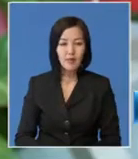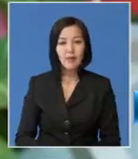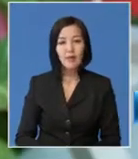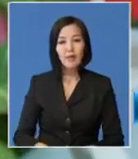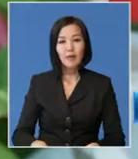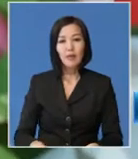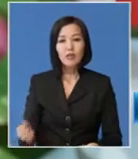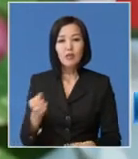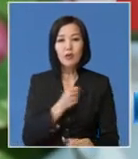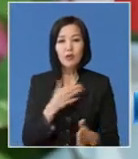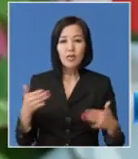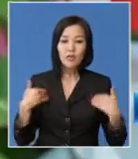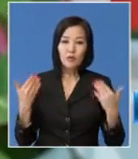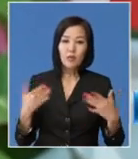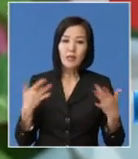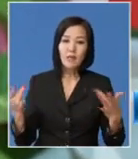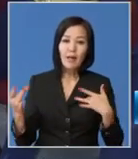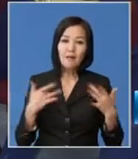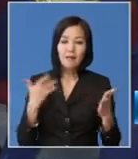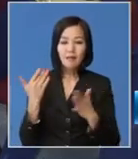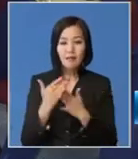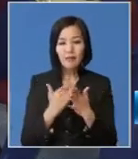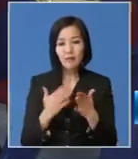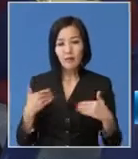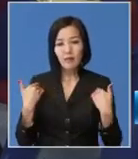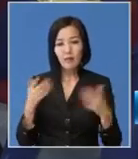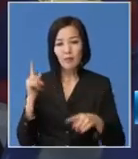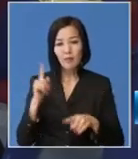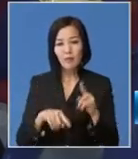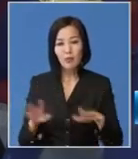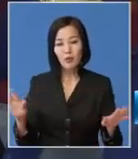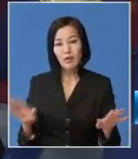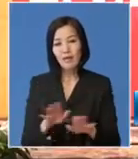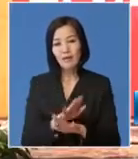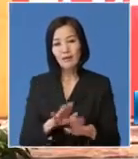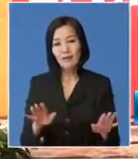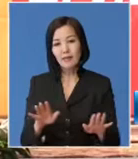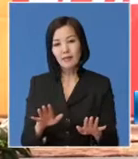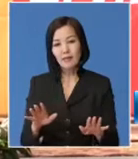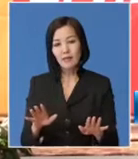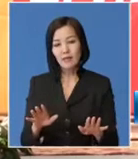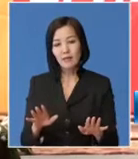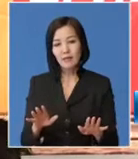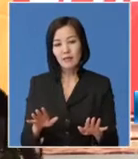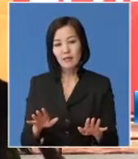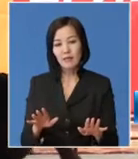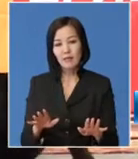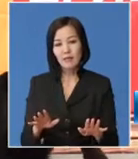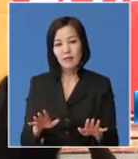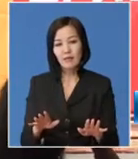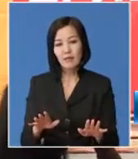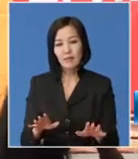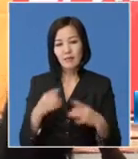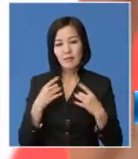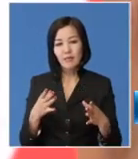өнерпаздар жауынгерлерді құттықтап, концерттік бағдарламасын ұсынды. Патриоттық әндер шырқап, жиылған жұртшылықтың рухын асқақтатты. Төл